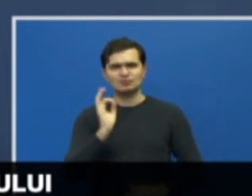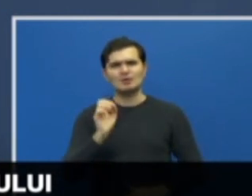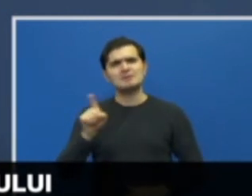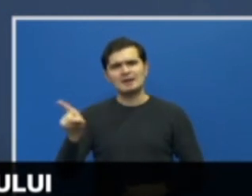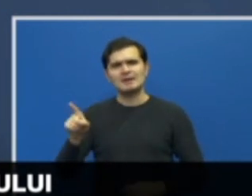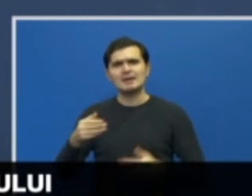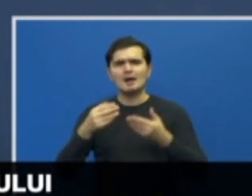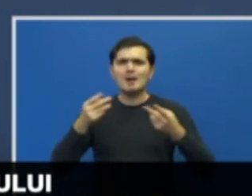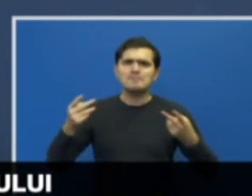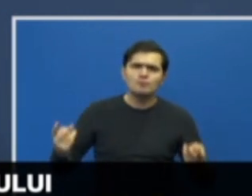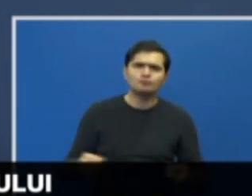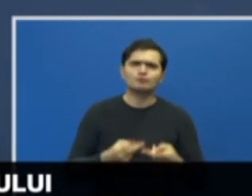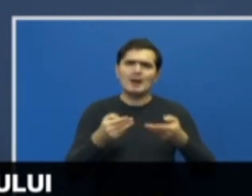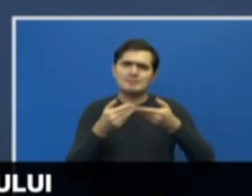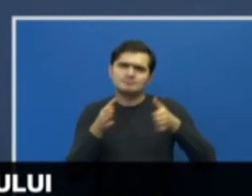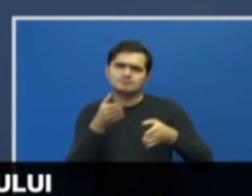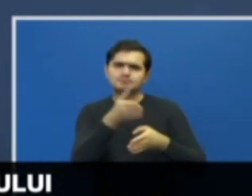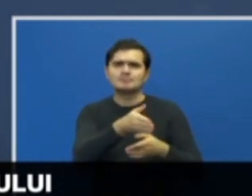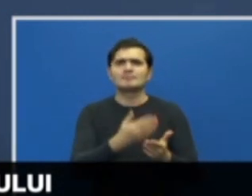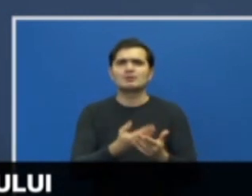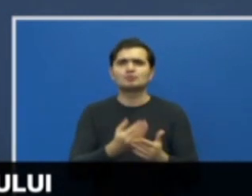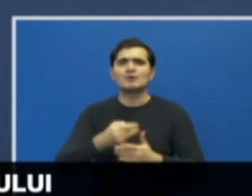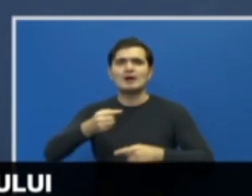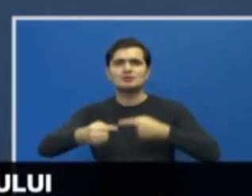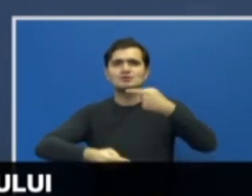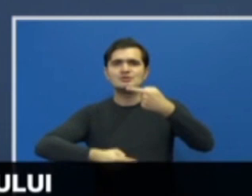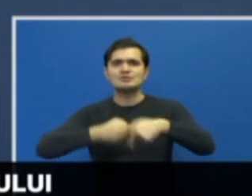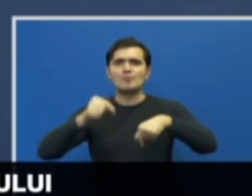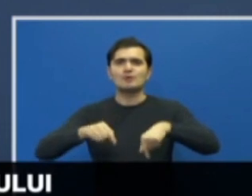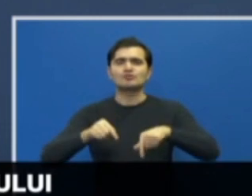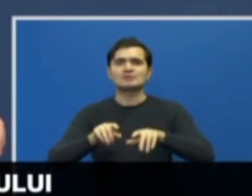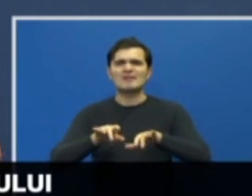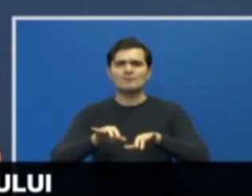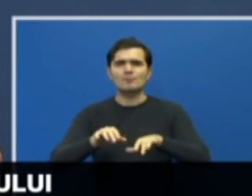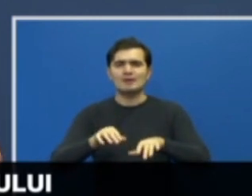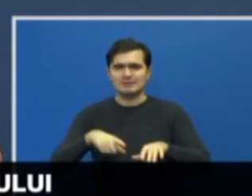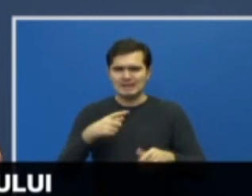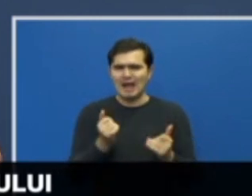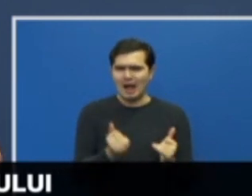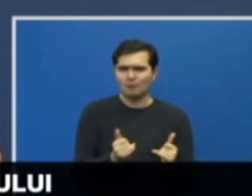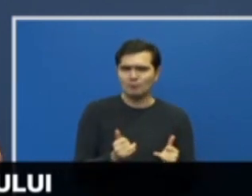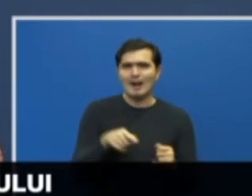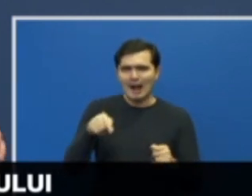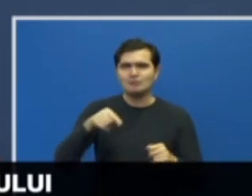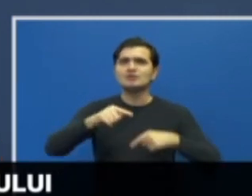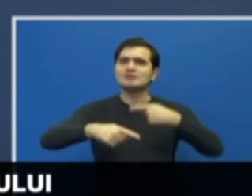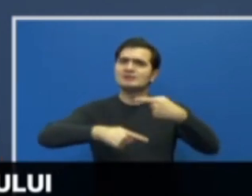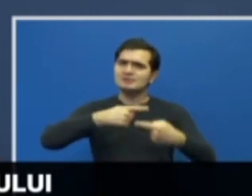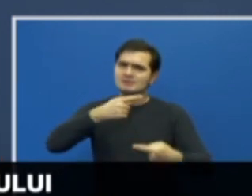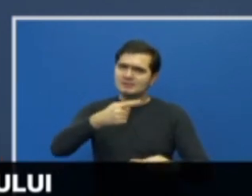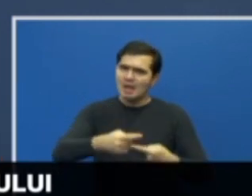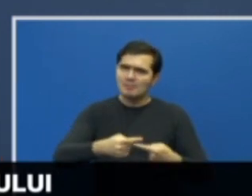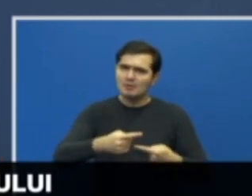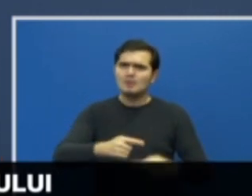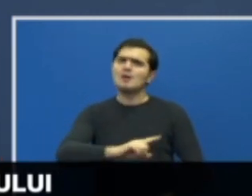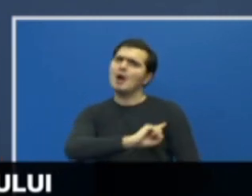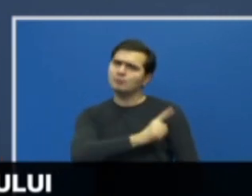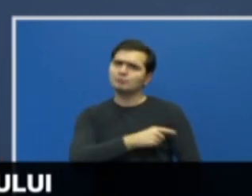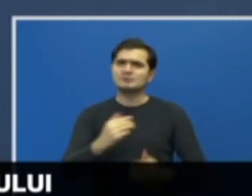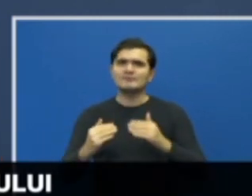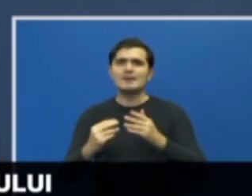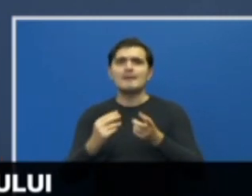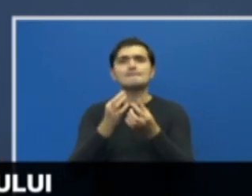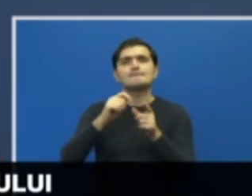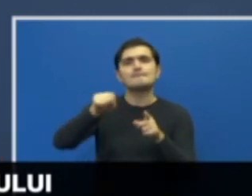a facilitat ca sistemul informatic existent în momentul de față să poată să fie upgradat